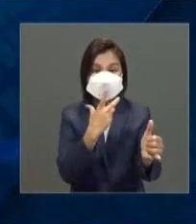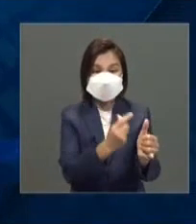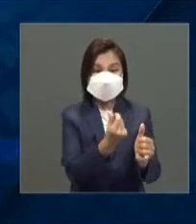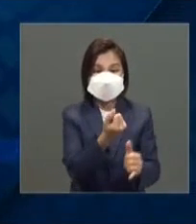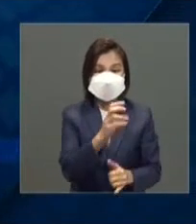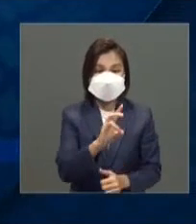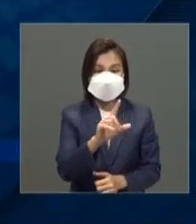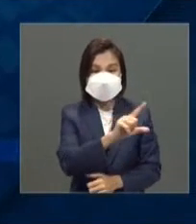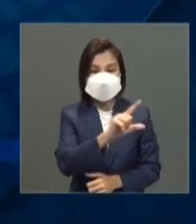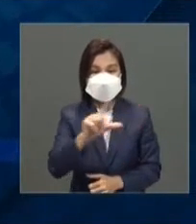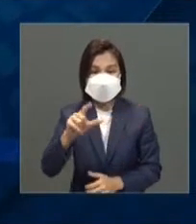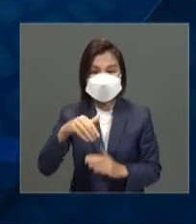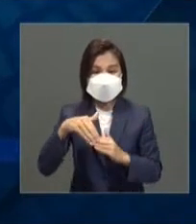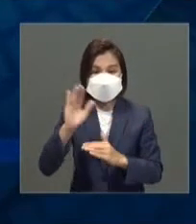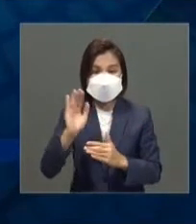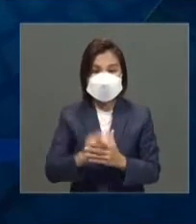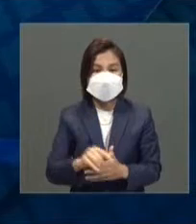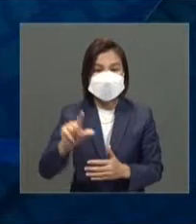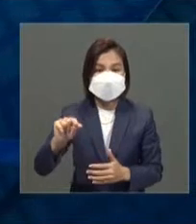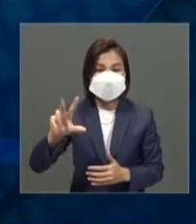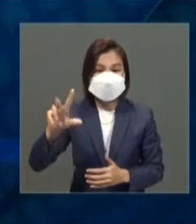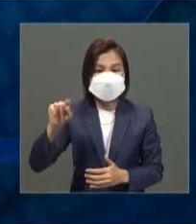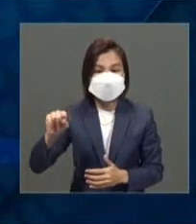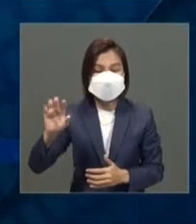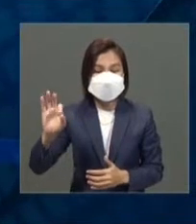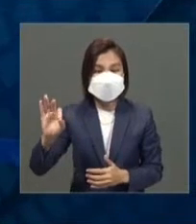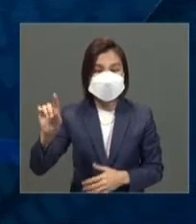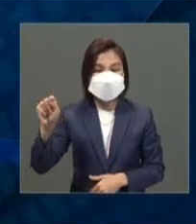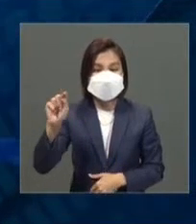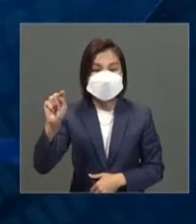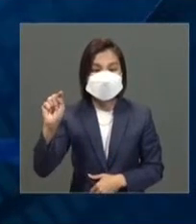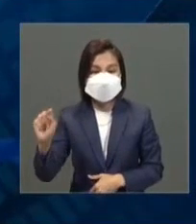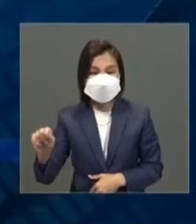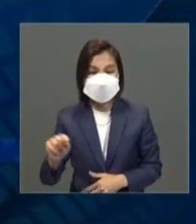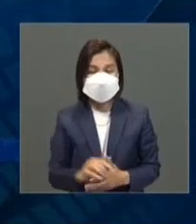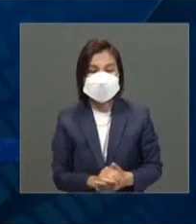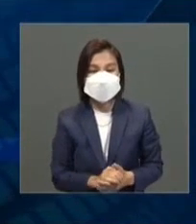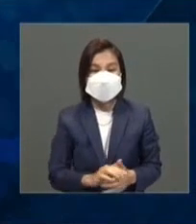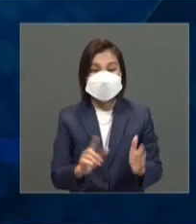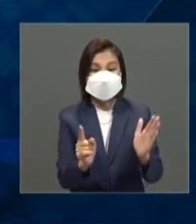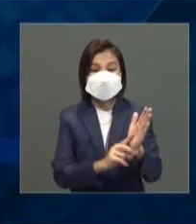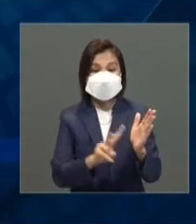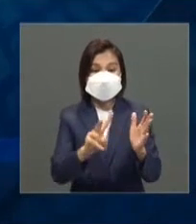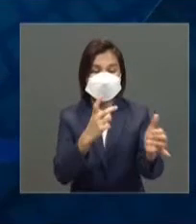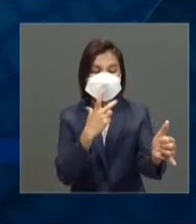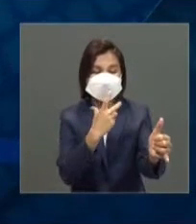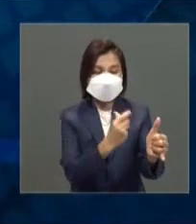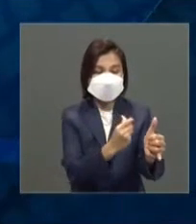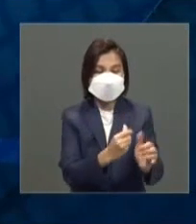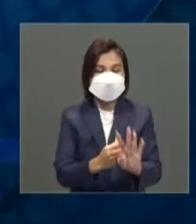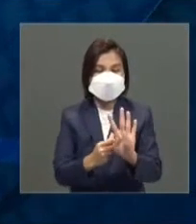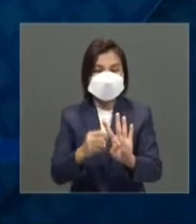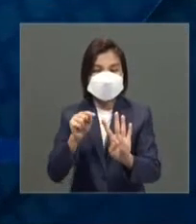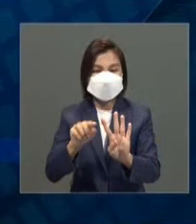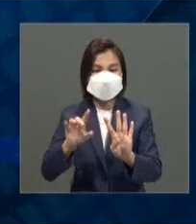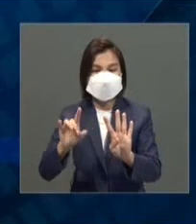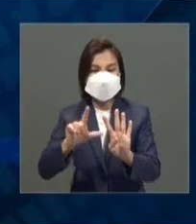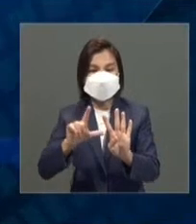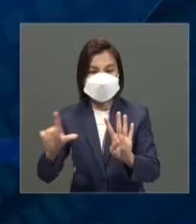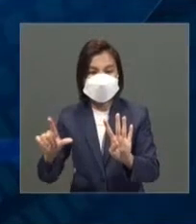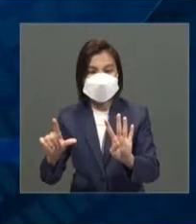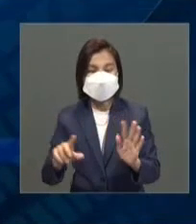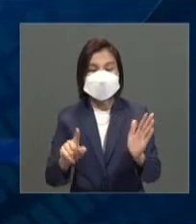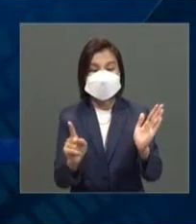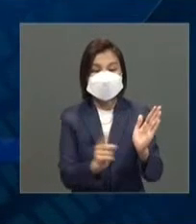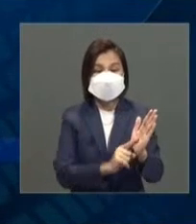ล้านรายนะครับคิดเป็น 23.9% นะครับเข็มที่2 4.8 ล้านรายนะครับเข็มที่3